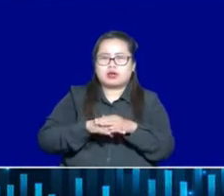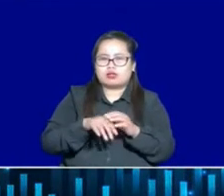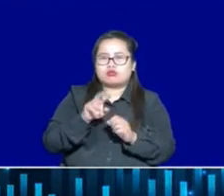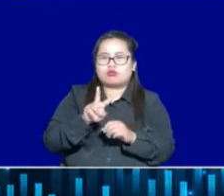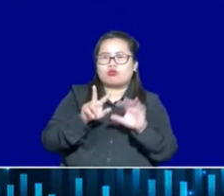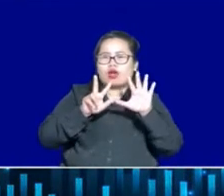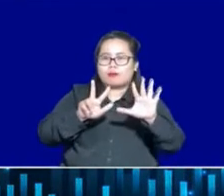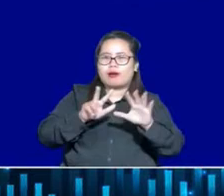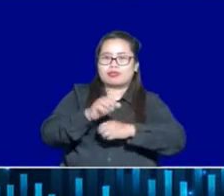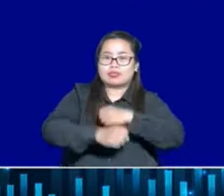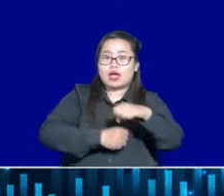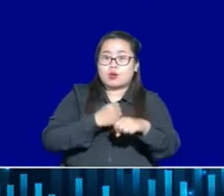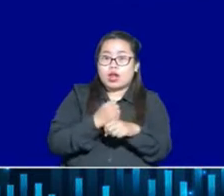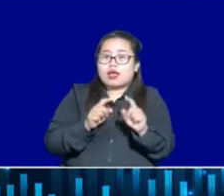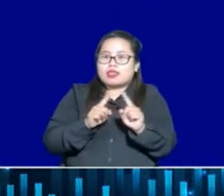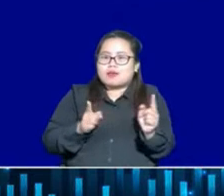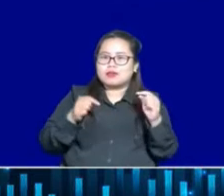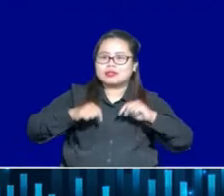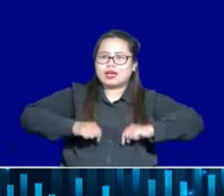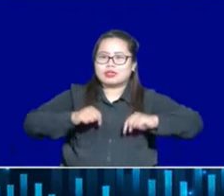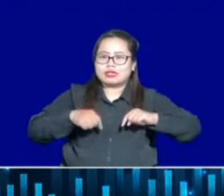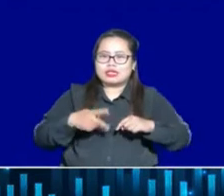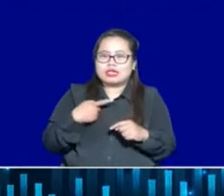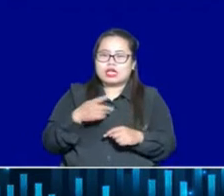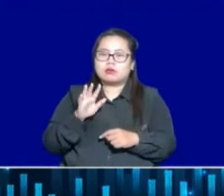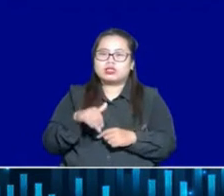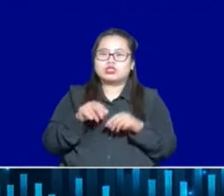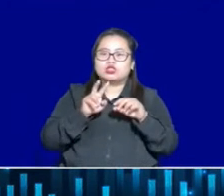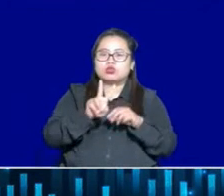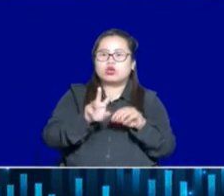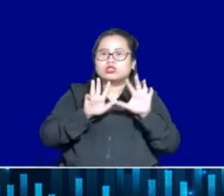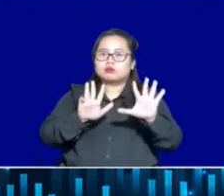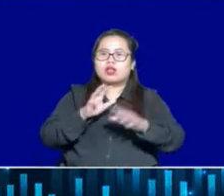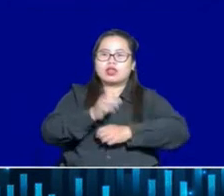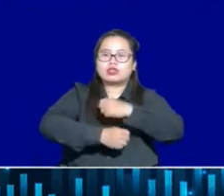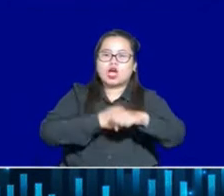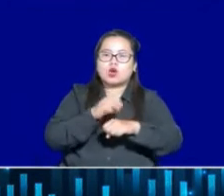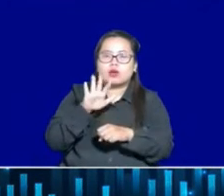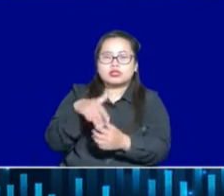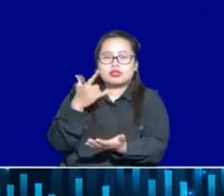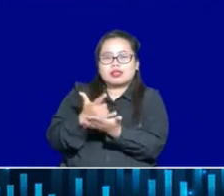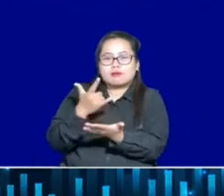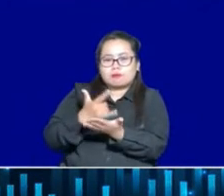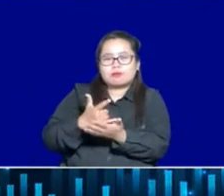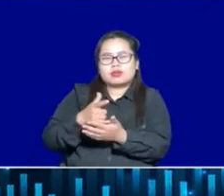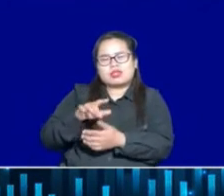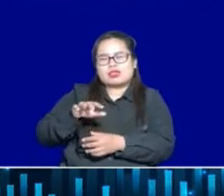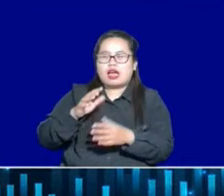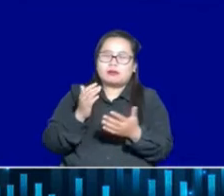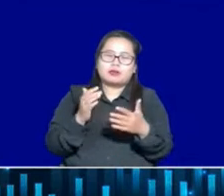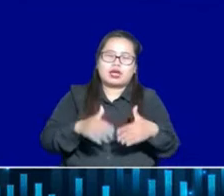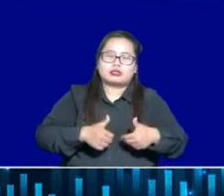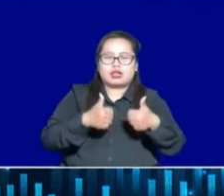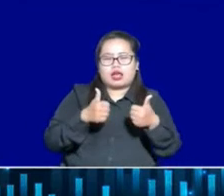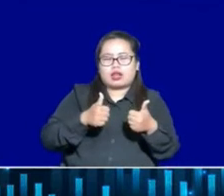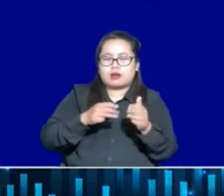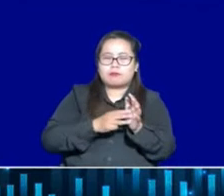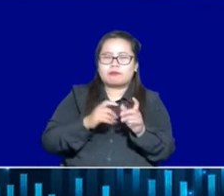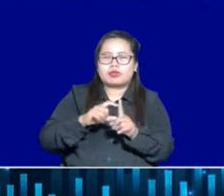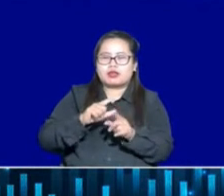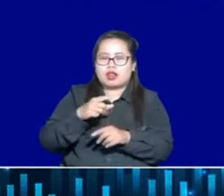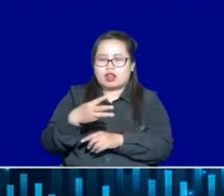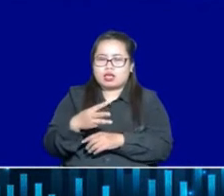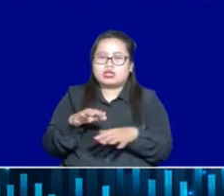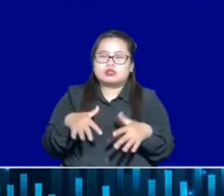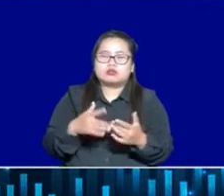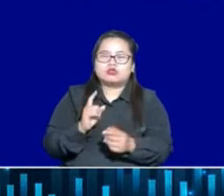tahun. Tapi saat ini kita 29 tahun masih ngedown di middle income, karena itu kita disebut